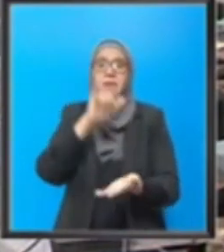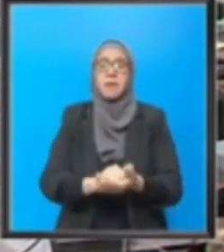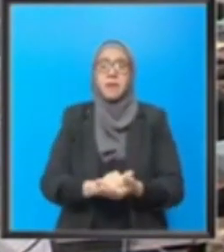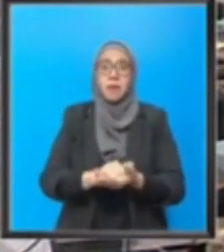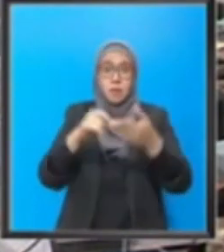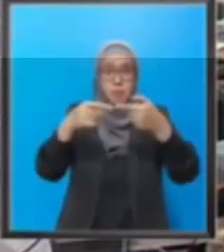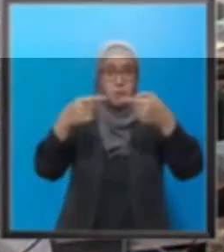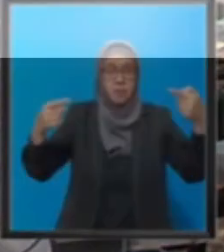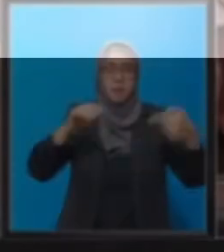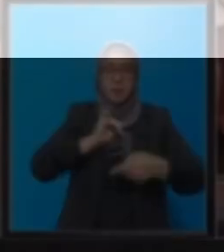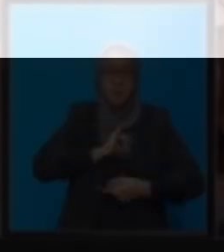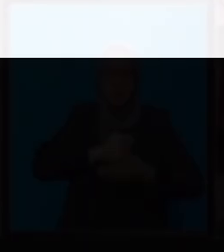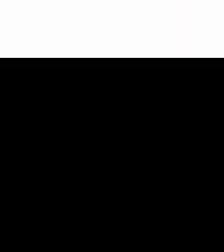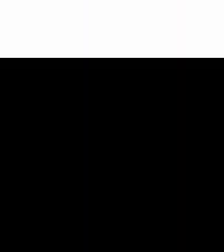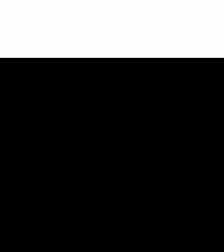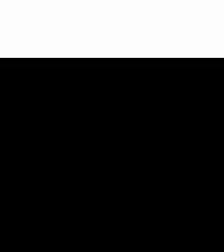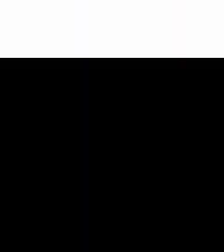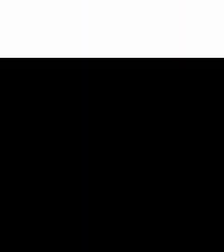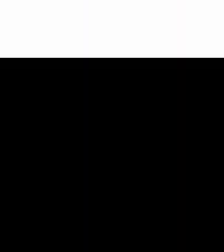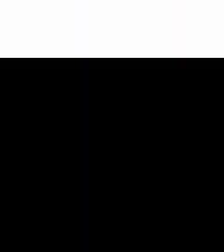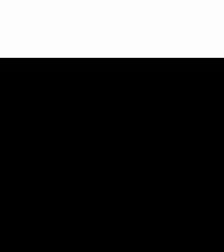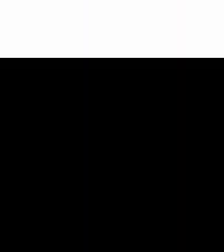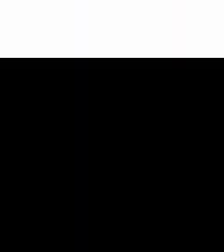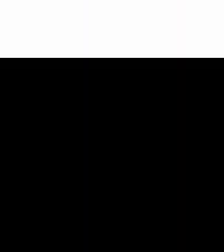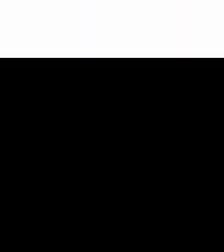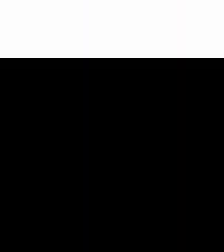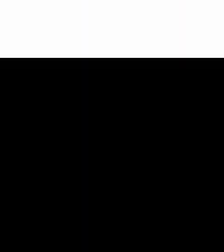keputusan saya ya makasih ya